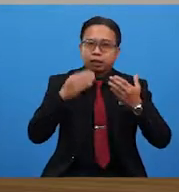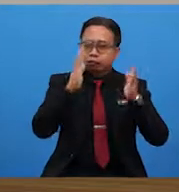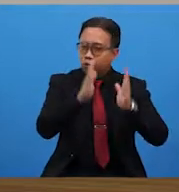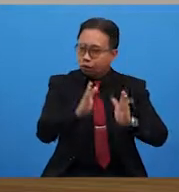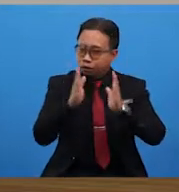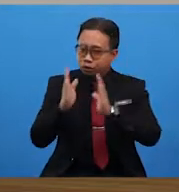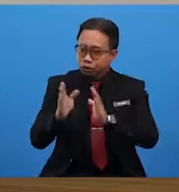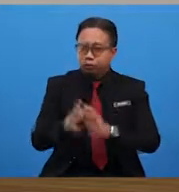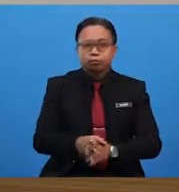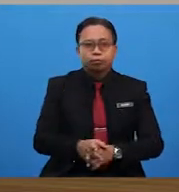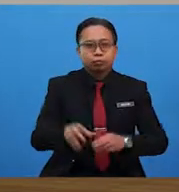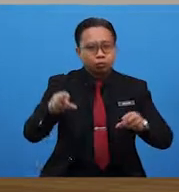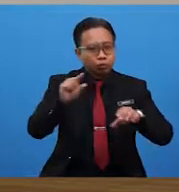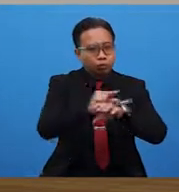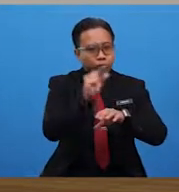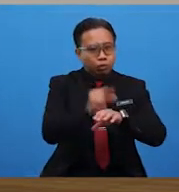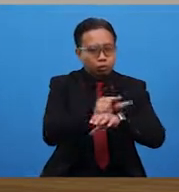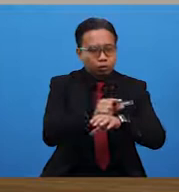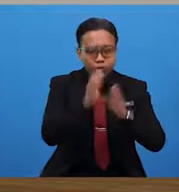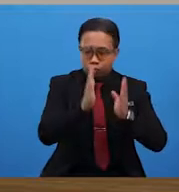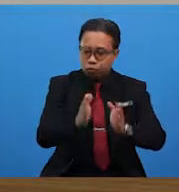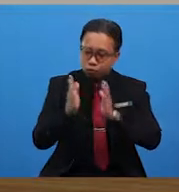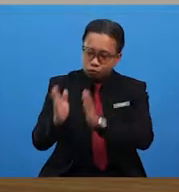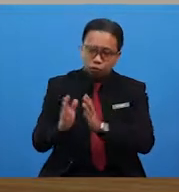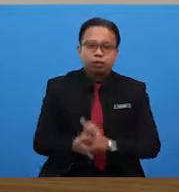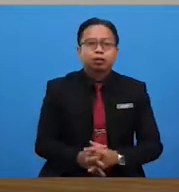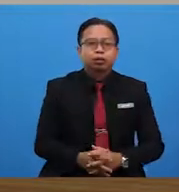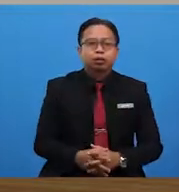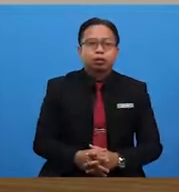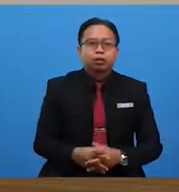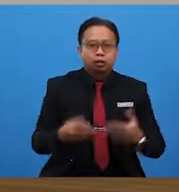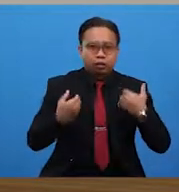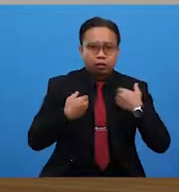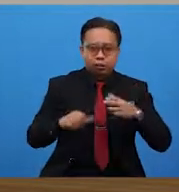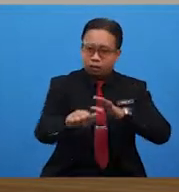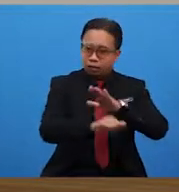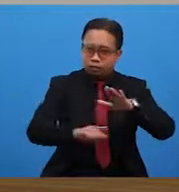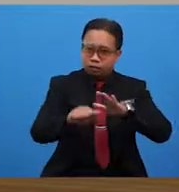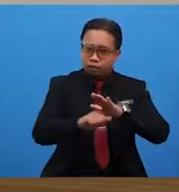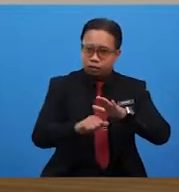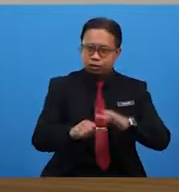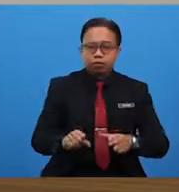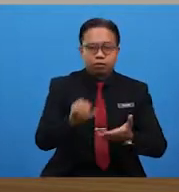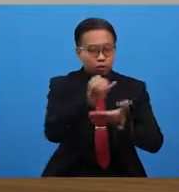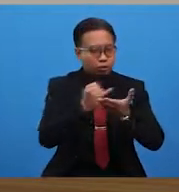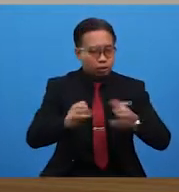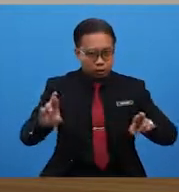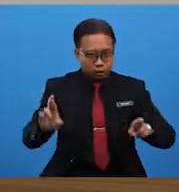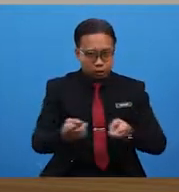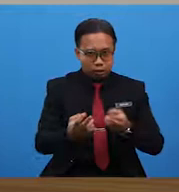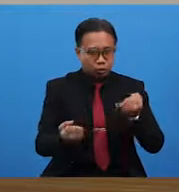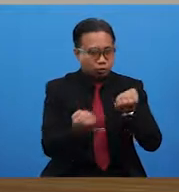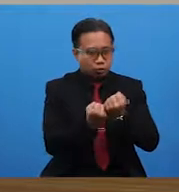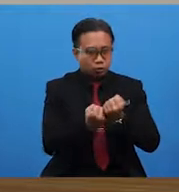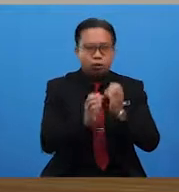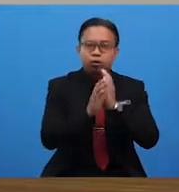penggunaan komposisi atau susunan ton yang melibatkan asas seni Reka serta disokong dengan